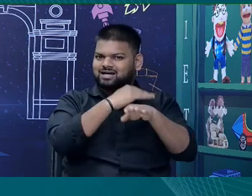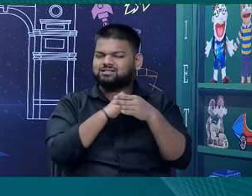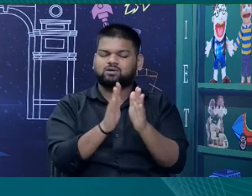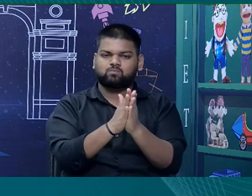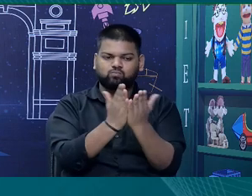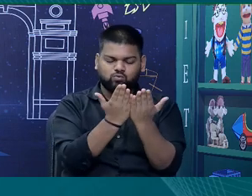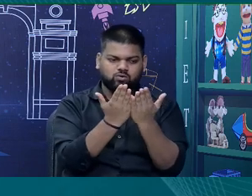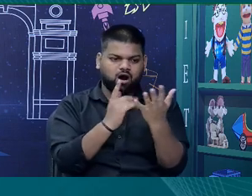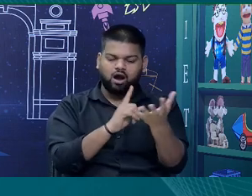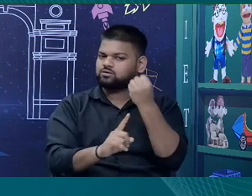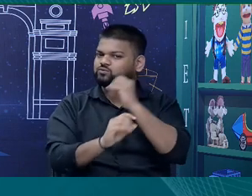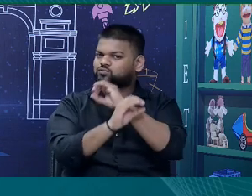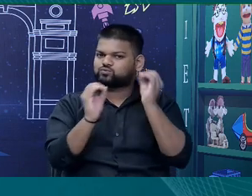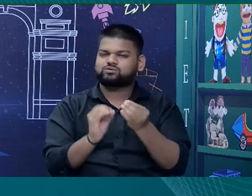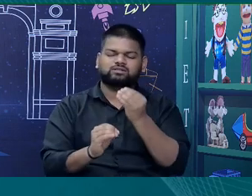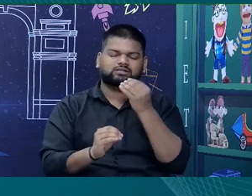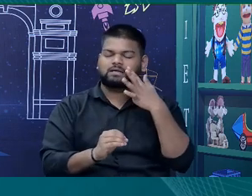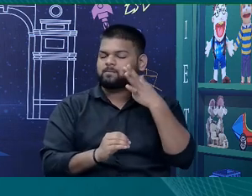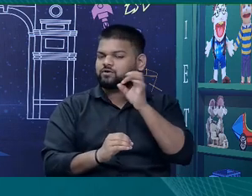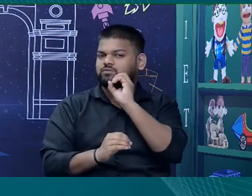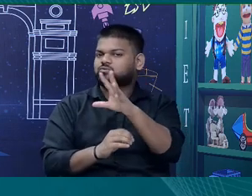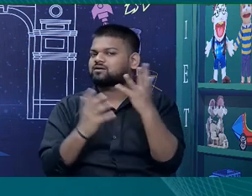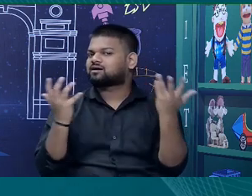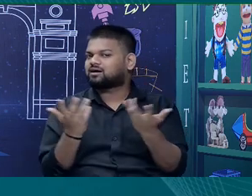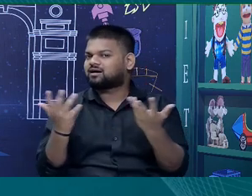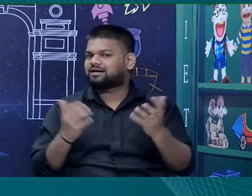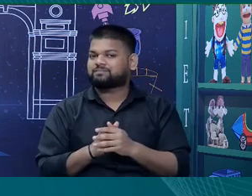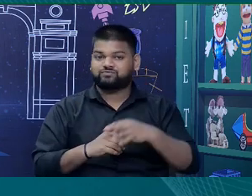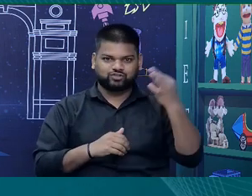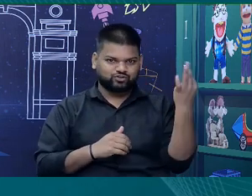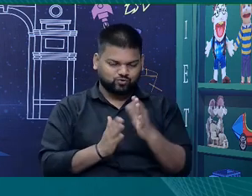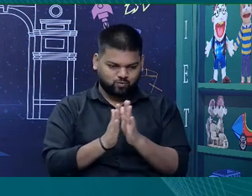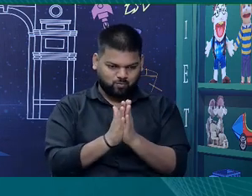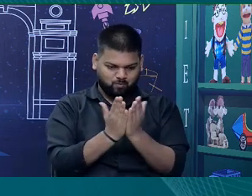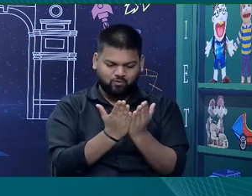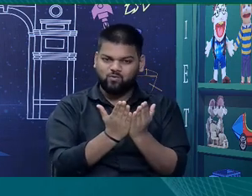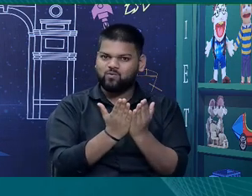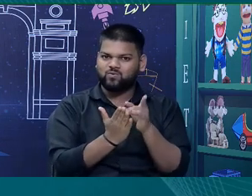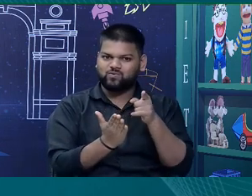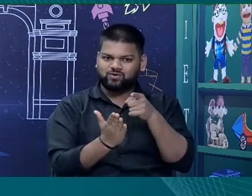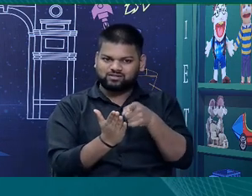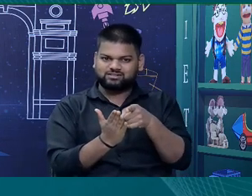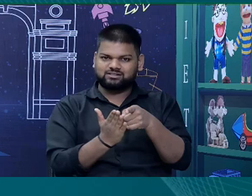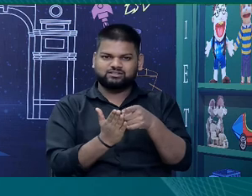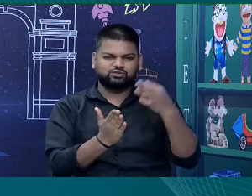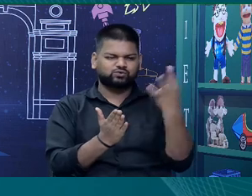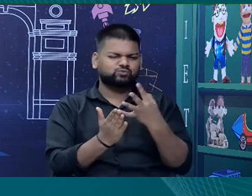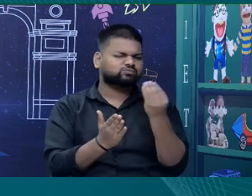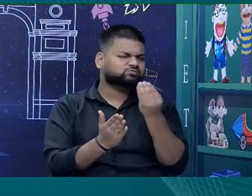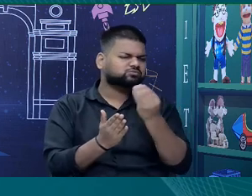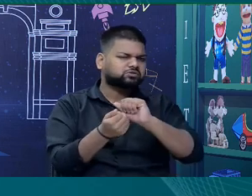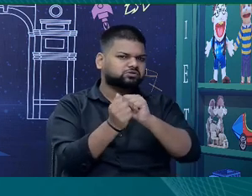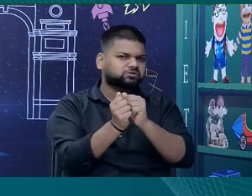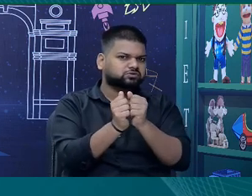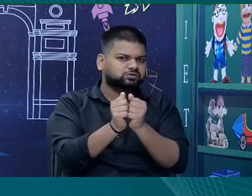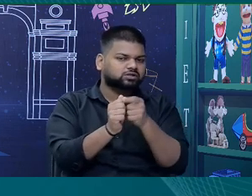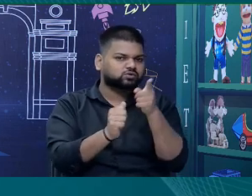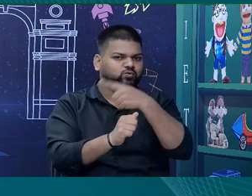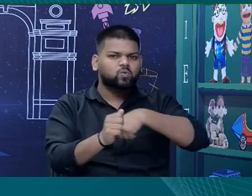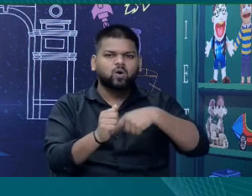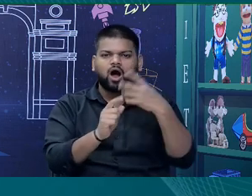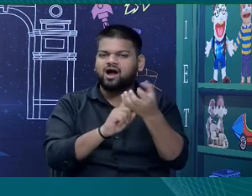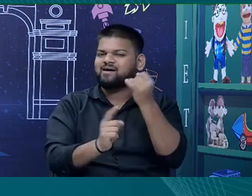एक जरूरी सूचना देना जरूरी है क्योंकि नई पाठ्यपुस्तकें काफी कुछ बदलाव लेकर ए रही हैं तो कहां से ले